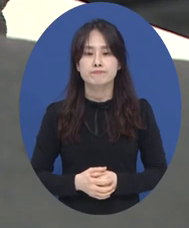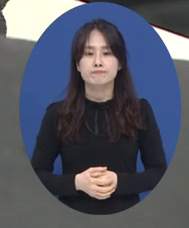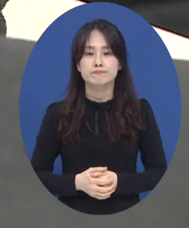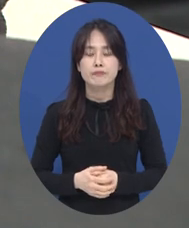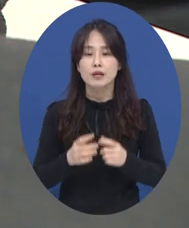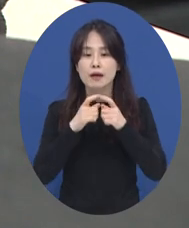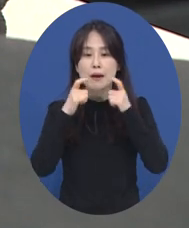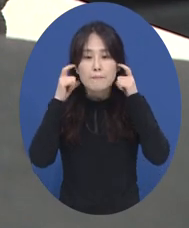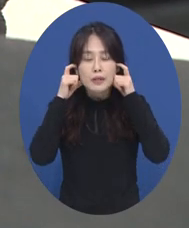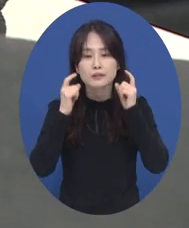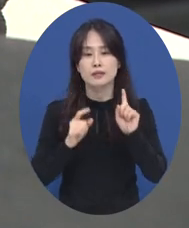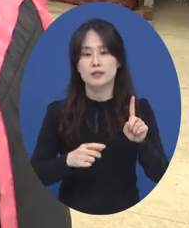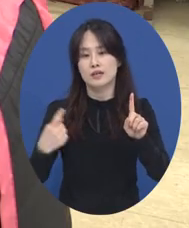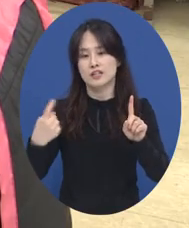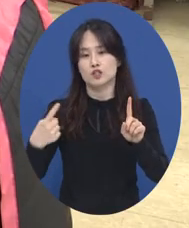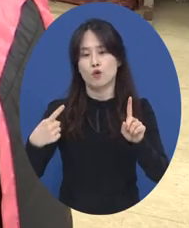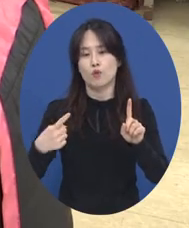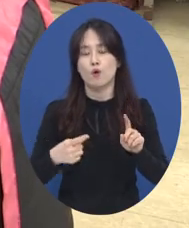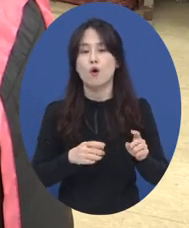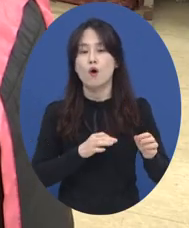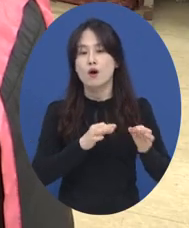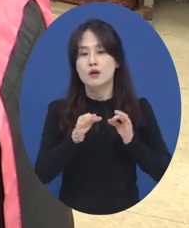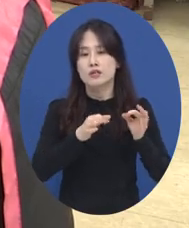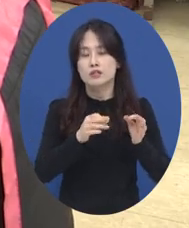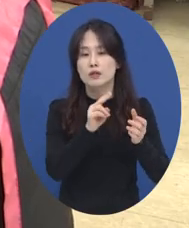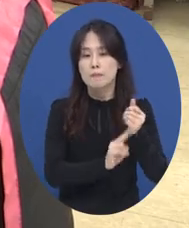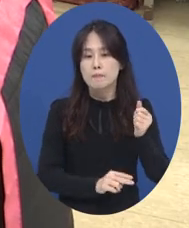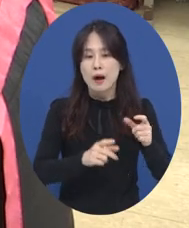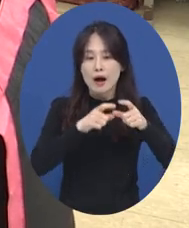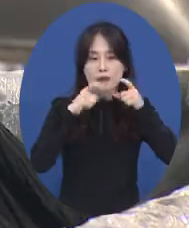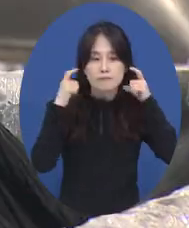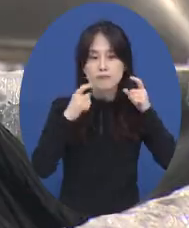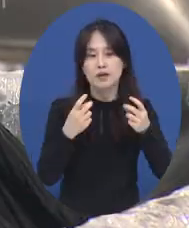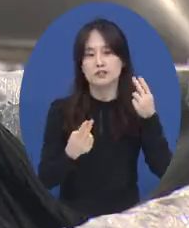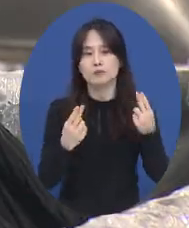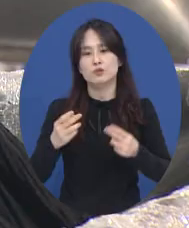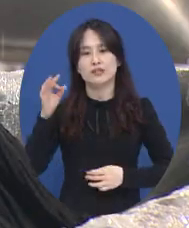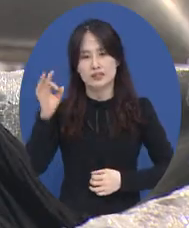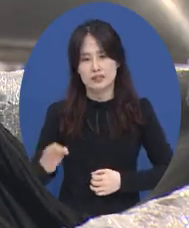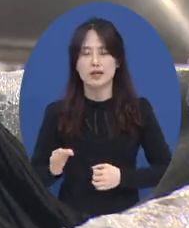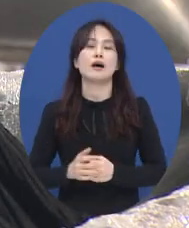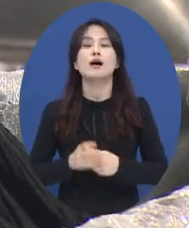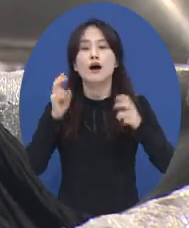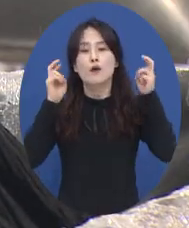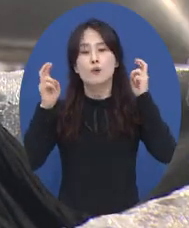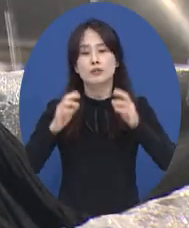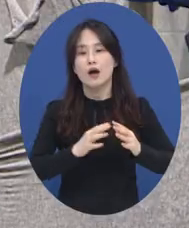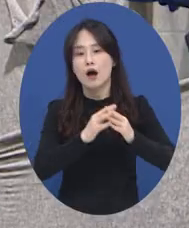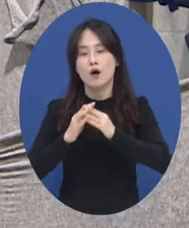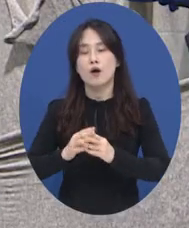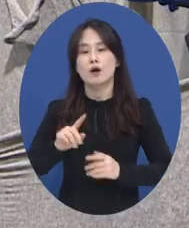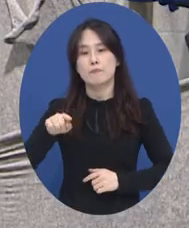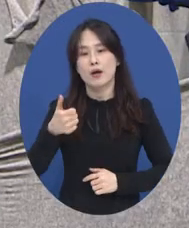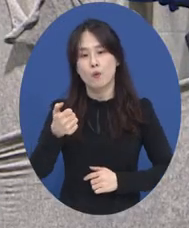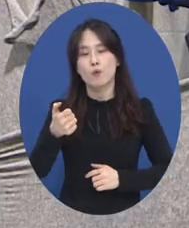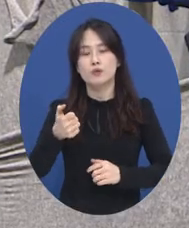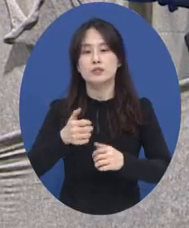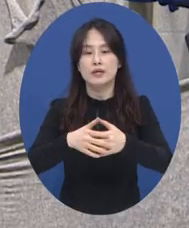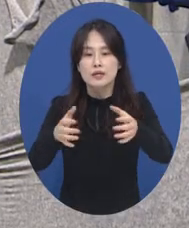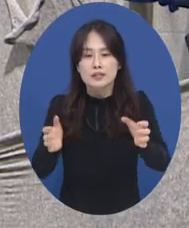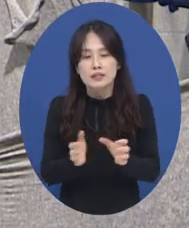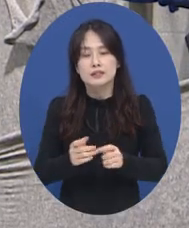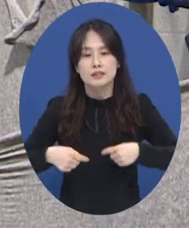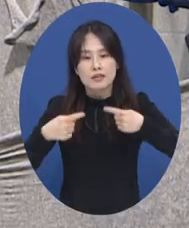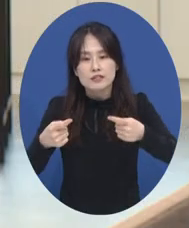향균 마스크는 개당 1,000원으로 시중가보다 저렴한 편입니다. 기업과 조합 등 150개 단체를 중심으로